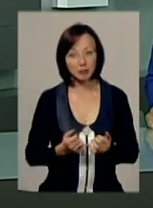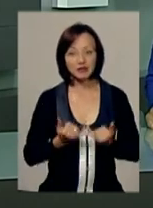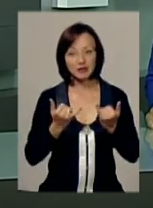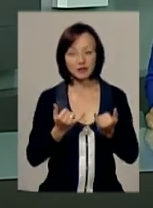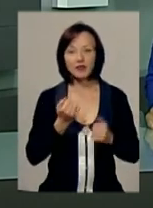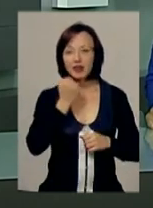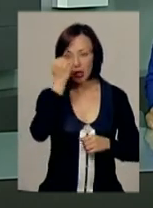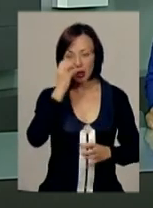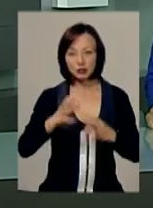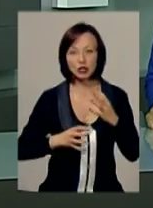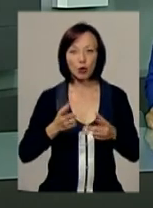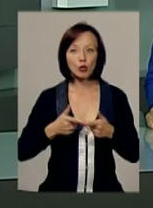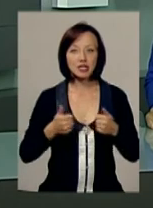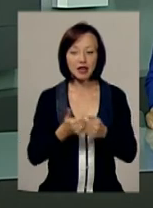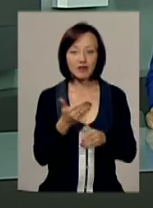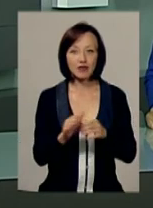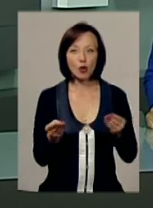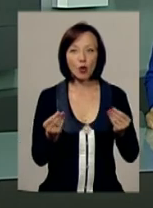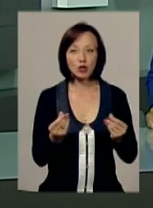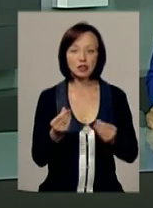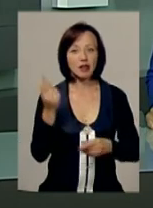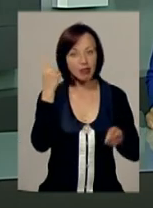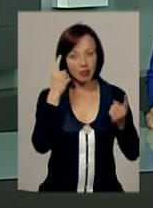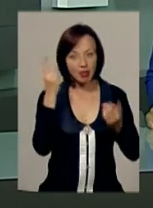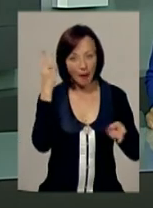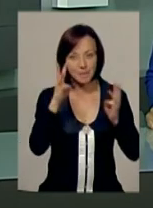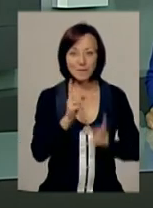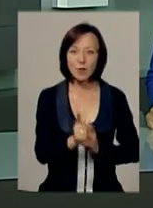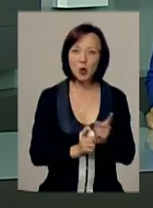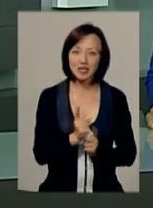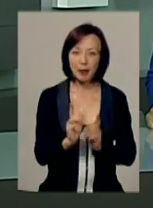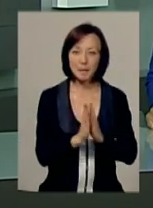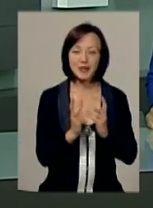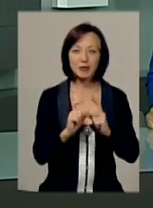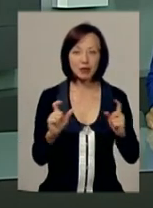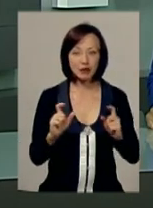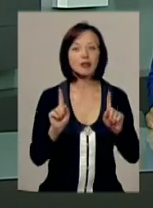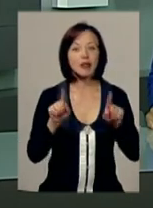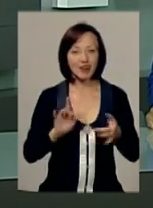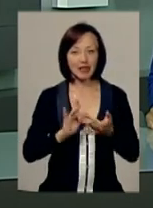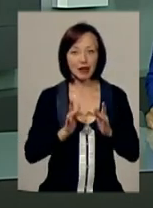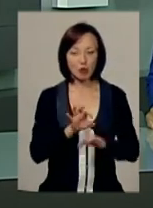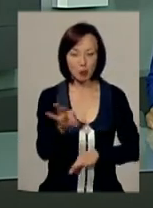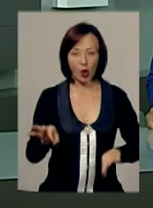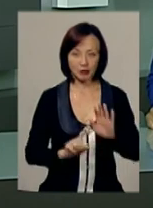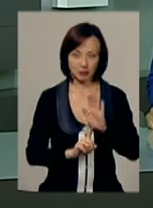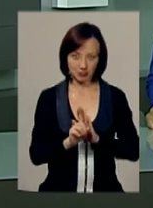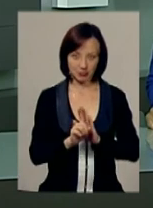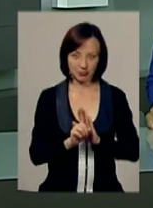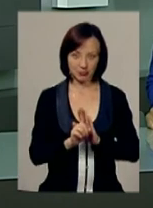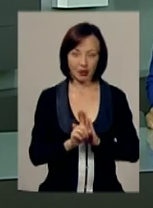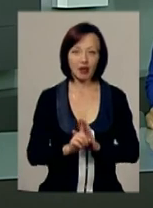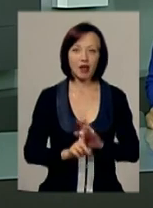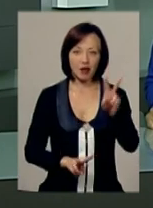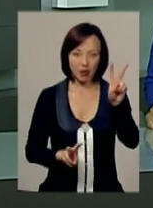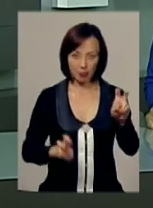свого часу були виділені кошти на модернізацію бібліотек. І навіть спеціальний інтернет-проект запустили «Поінформована